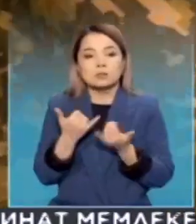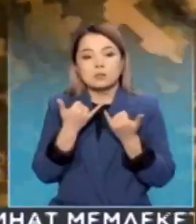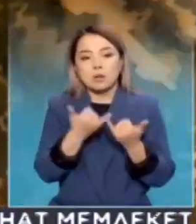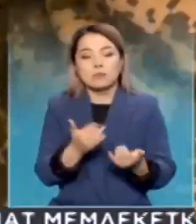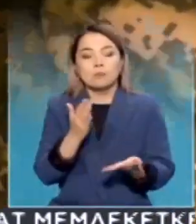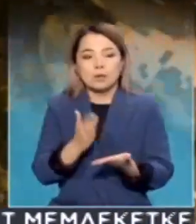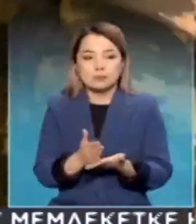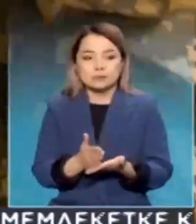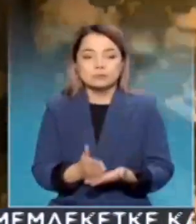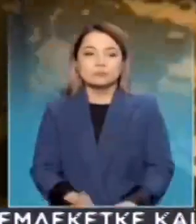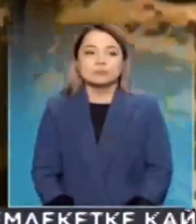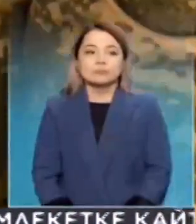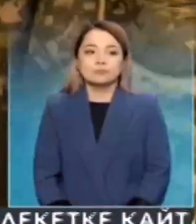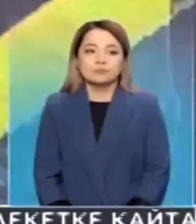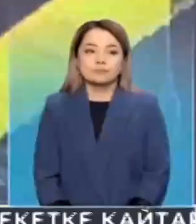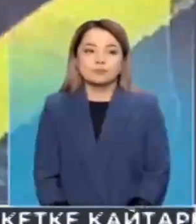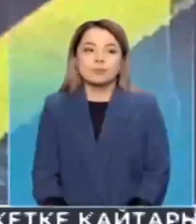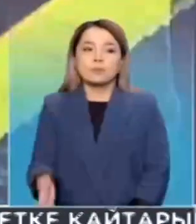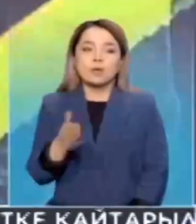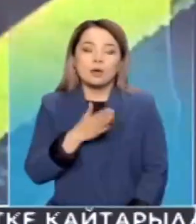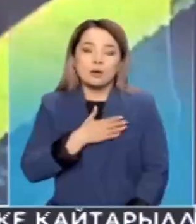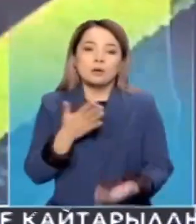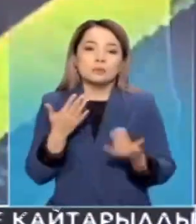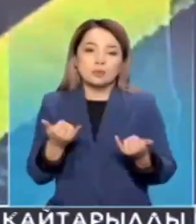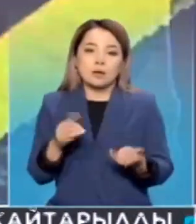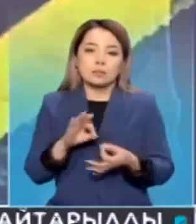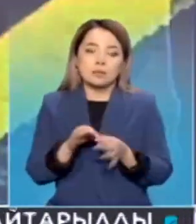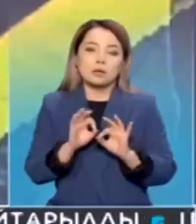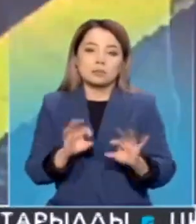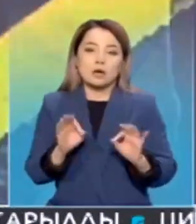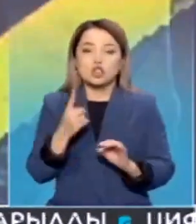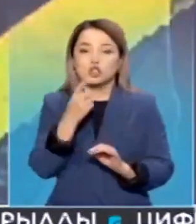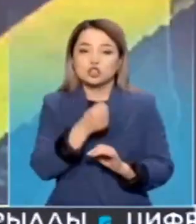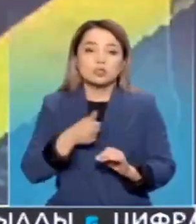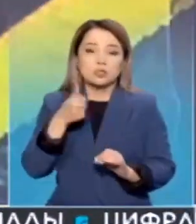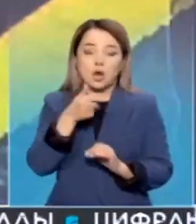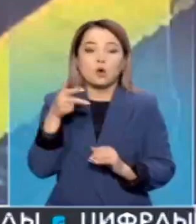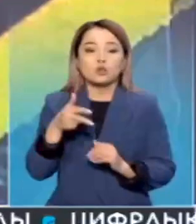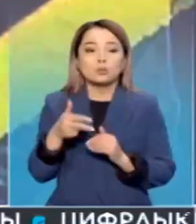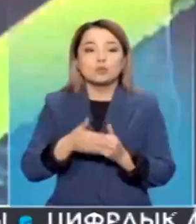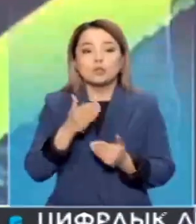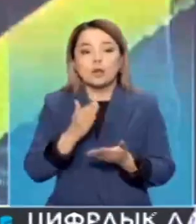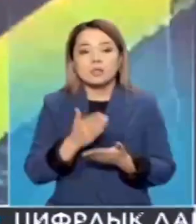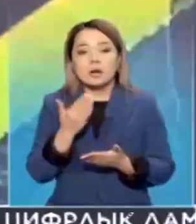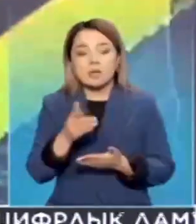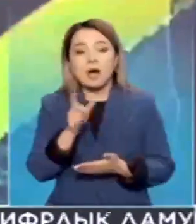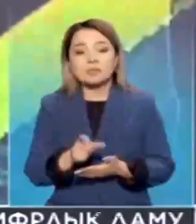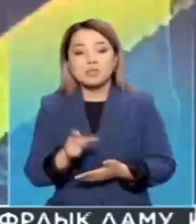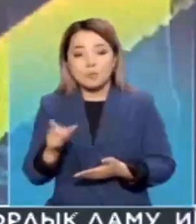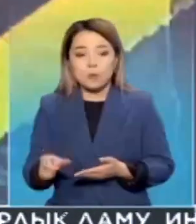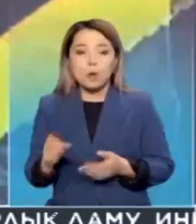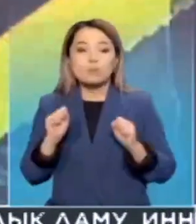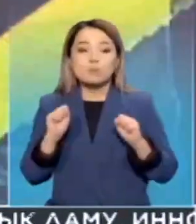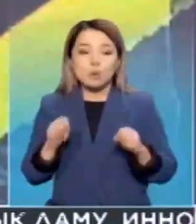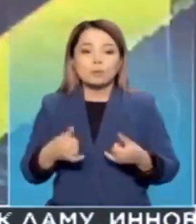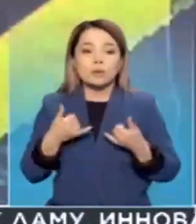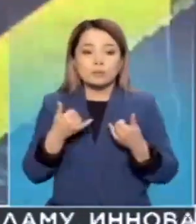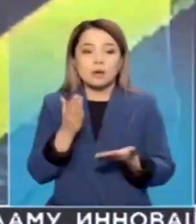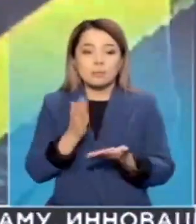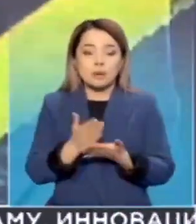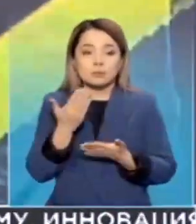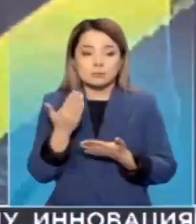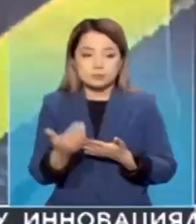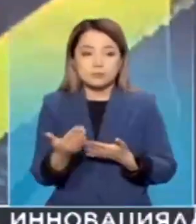бар. Біз енді былайша пайымдап отырмыз, жылына 3000-ға тарта азаматқа осындай мүмкіндік берілгелі